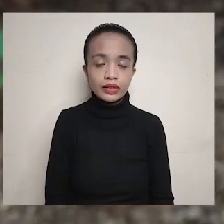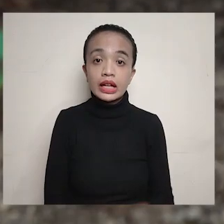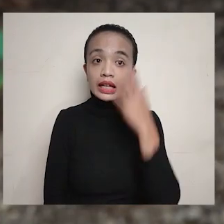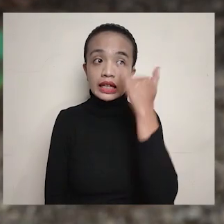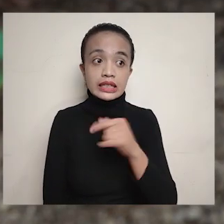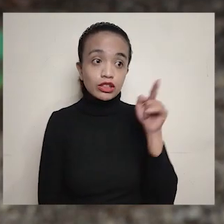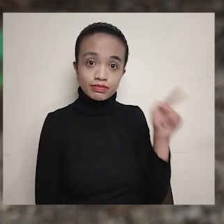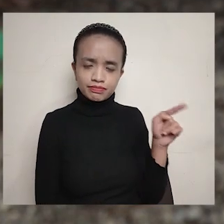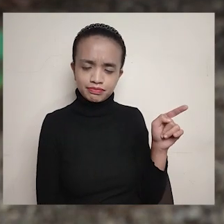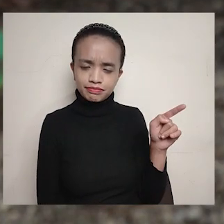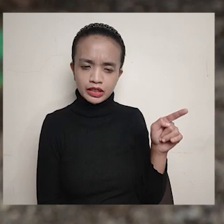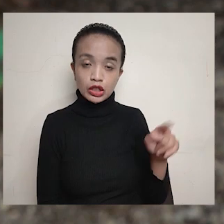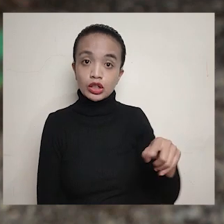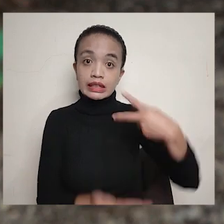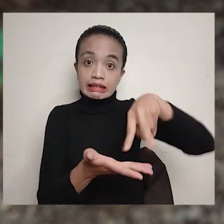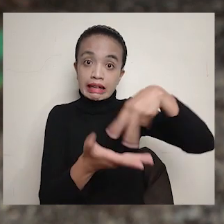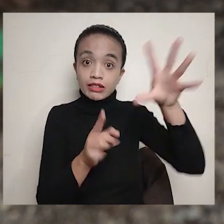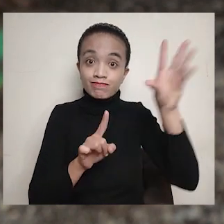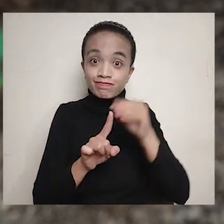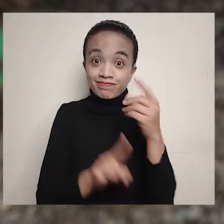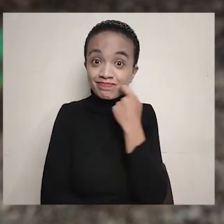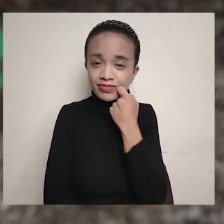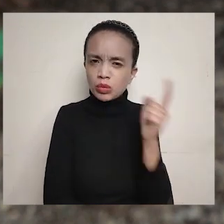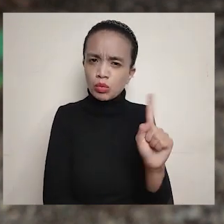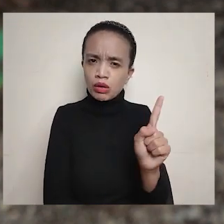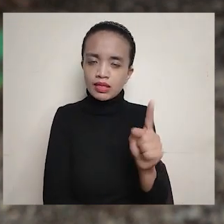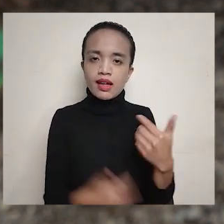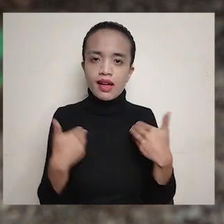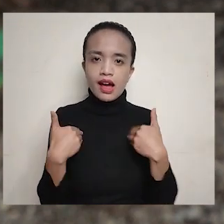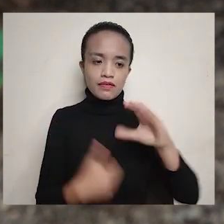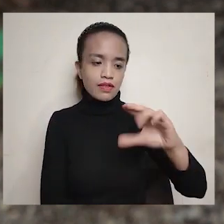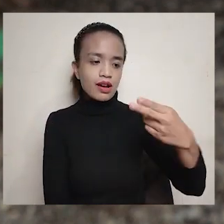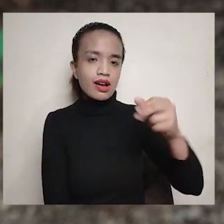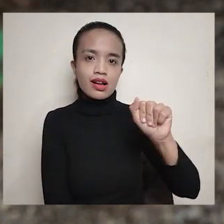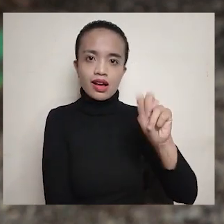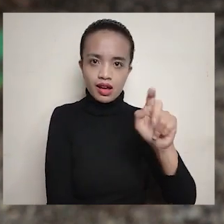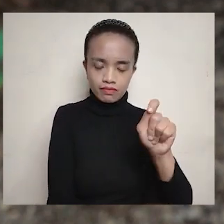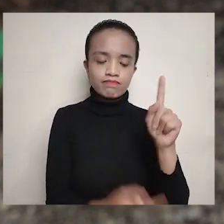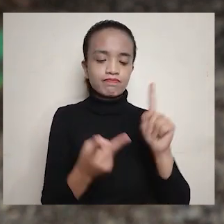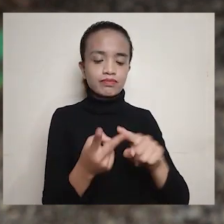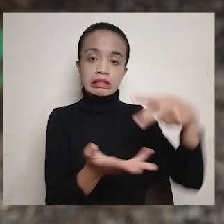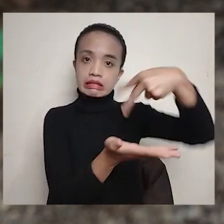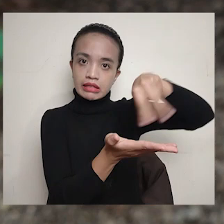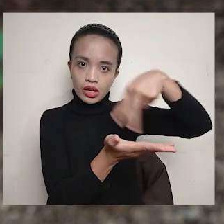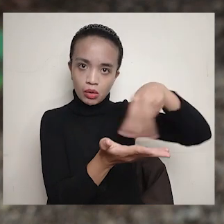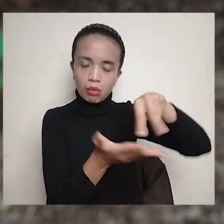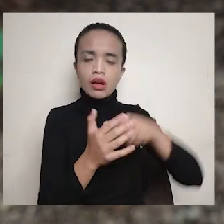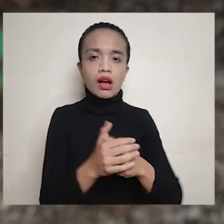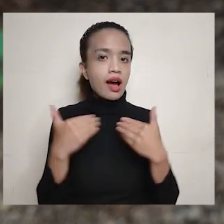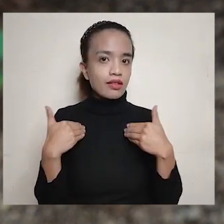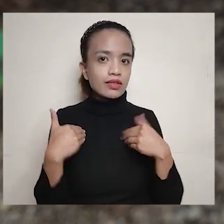Kasi yung kanilang pinerform, ano yun eh, merong chant, may sayaw, at